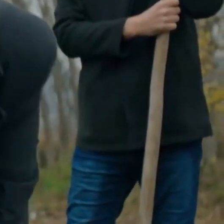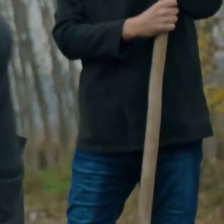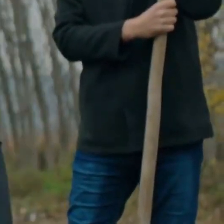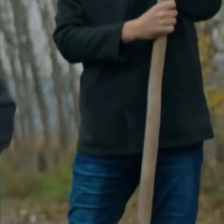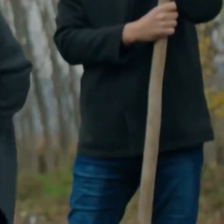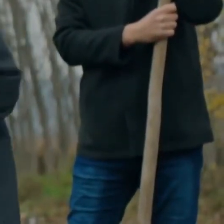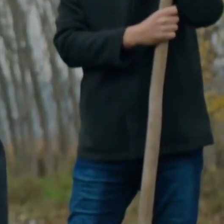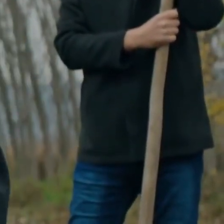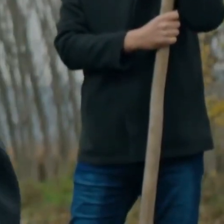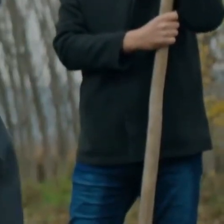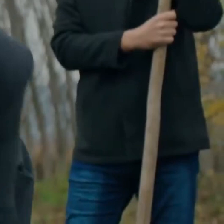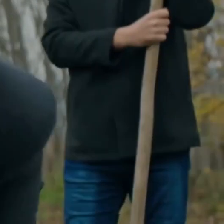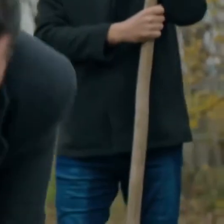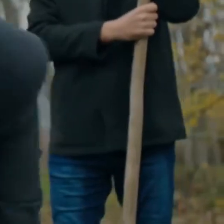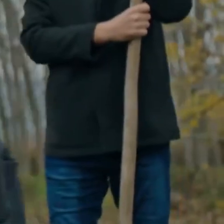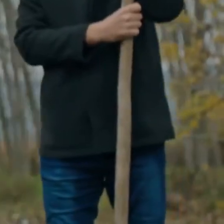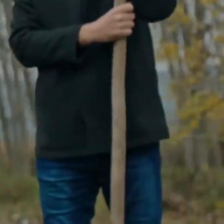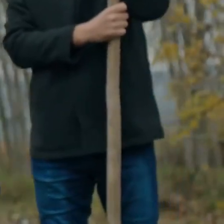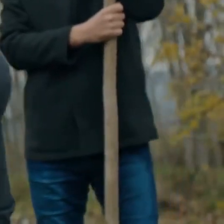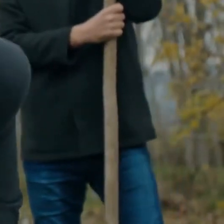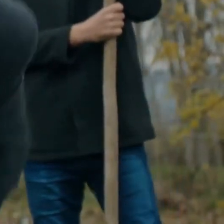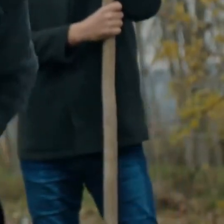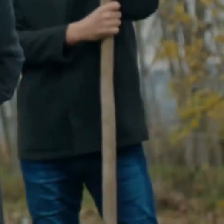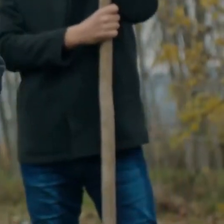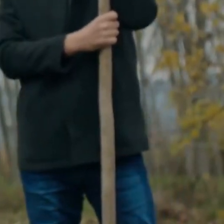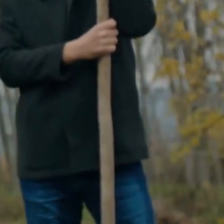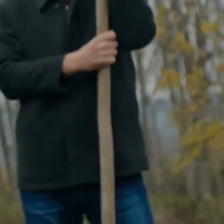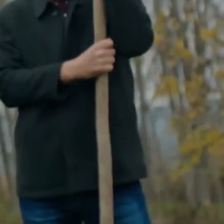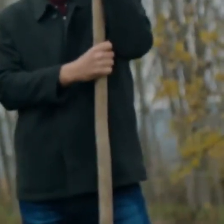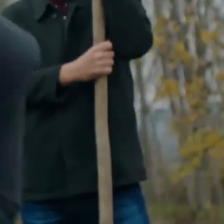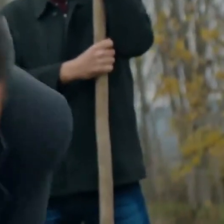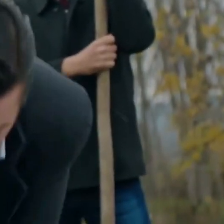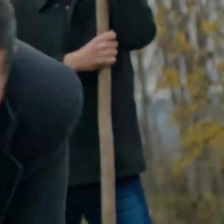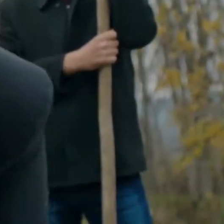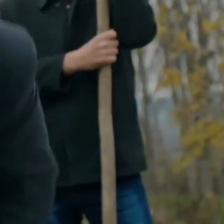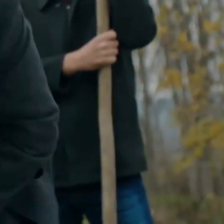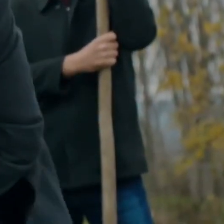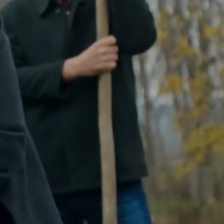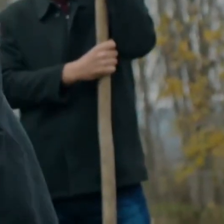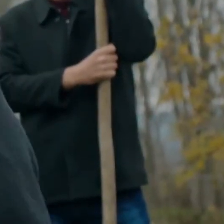bekliyor. Ağaçlık alandalar. İsmail kazmaya sıkı sıkı yapışıp kaldırmış.